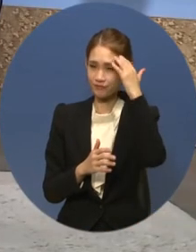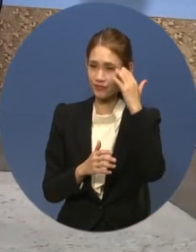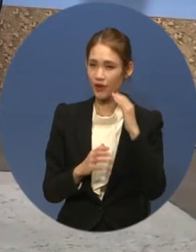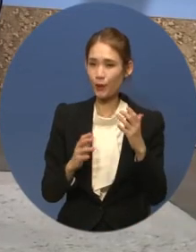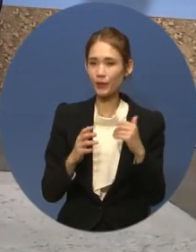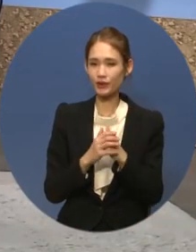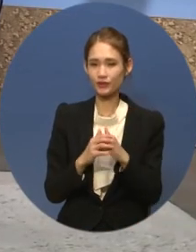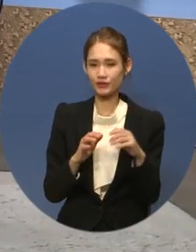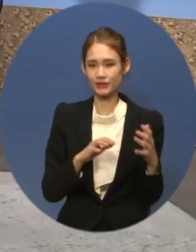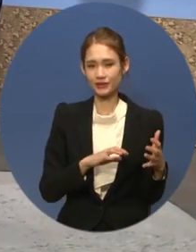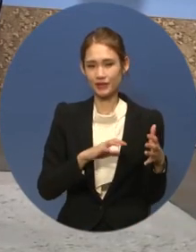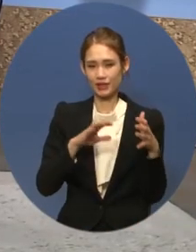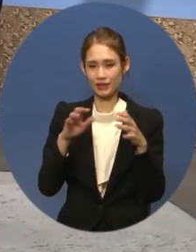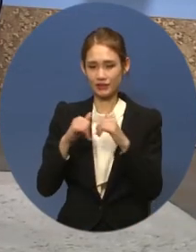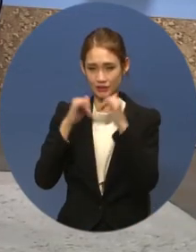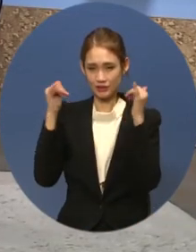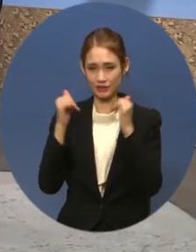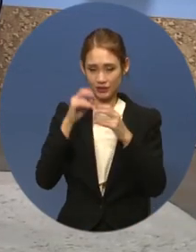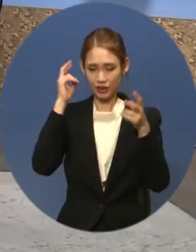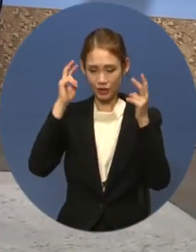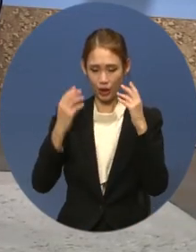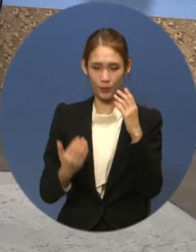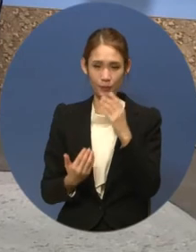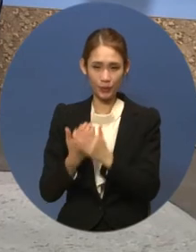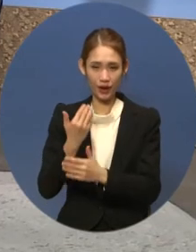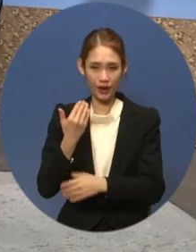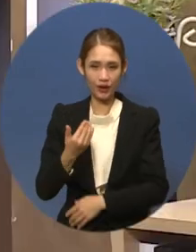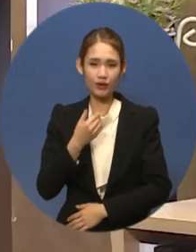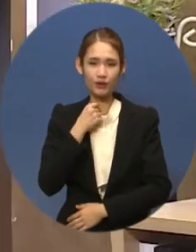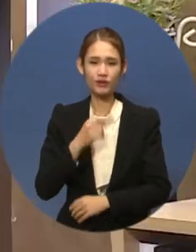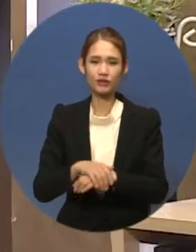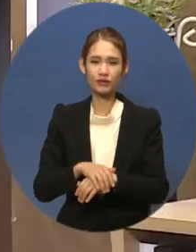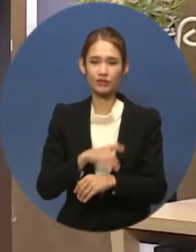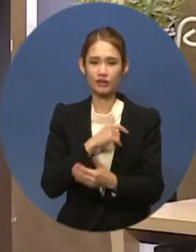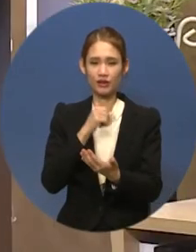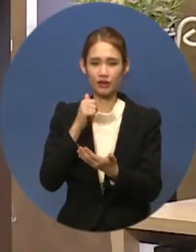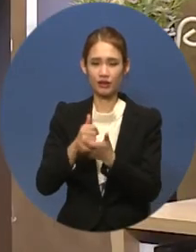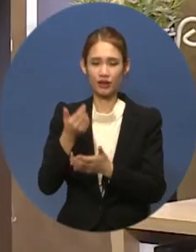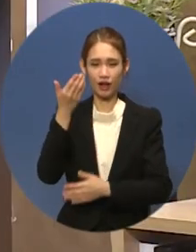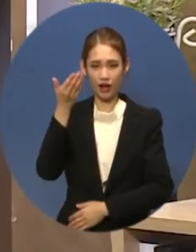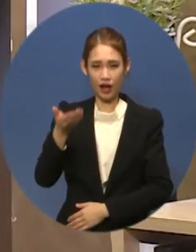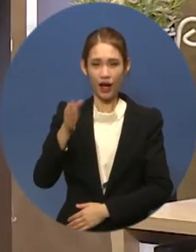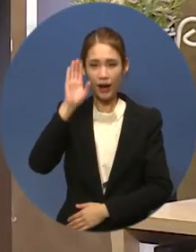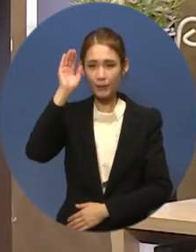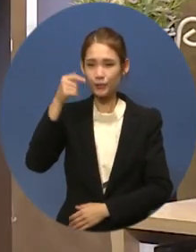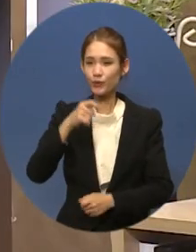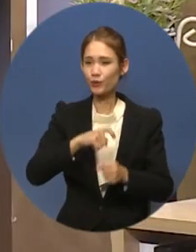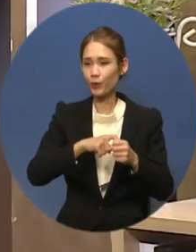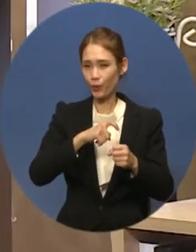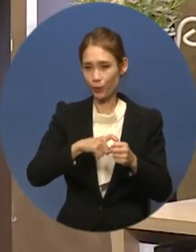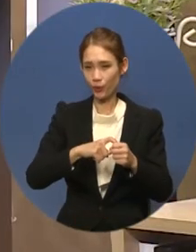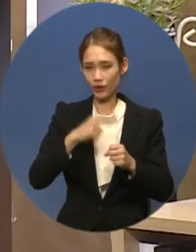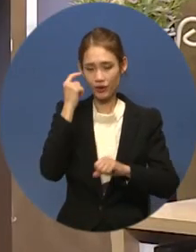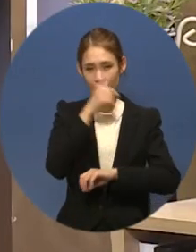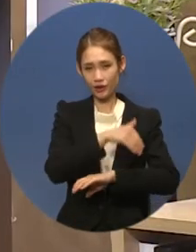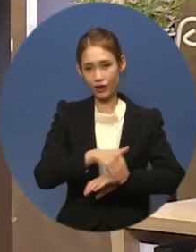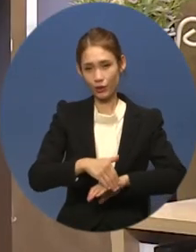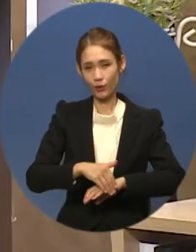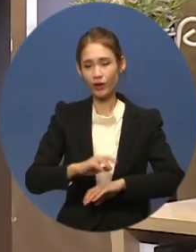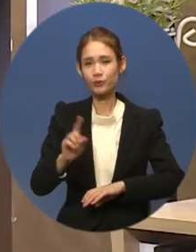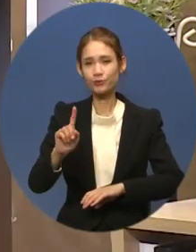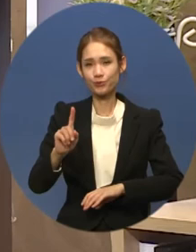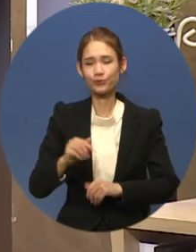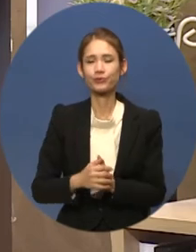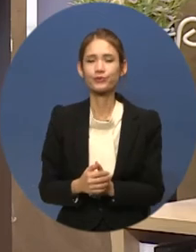또 세계적인 사회적 기업이 나오길 바랍니다 네 그거 이사님께서 는 앞으로의 목표와 계획이 어떤